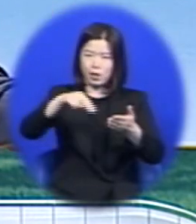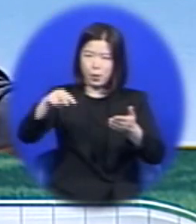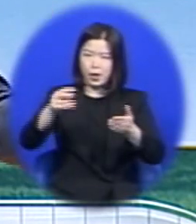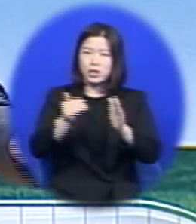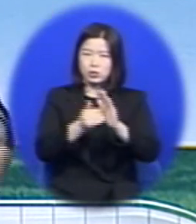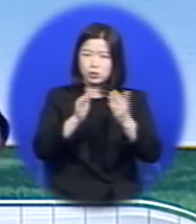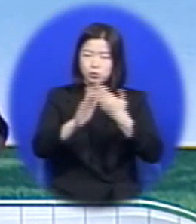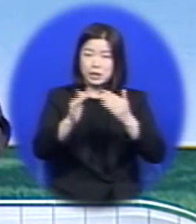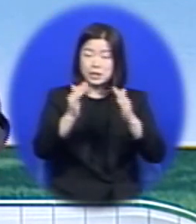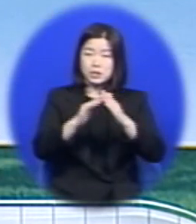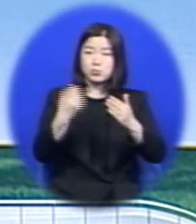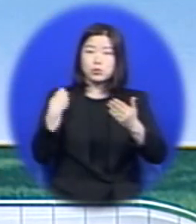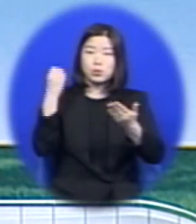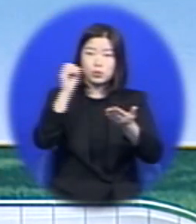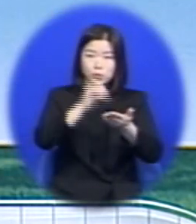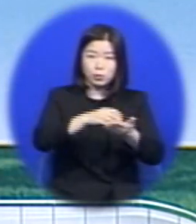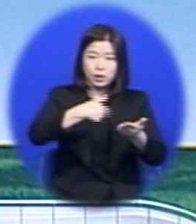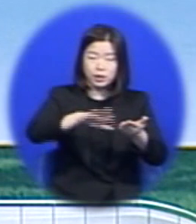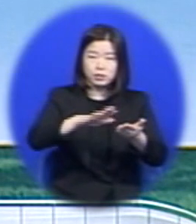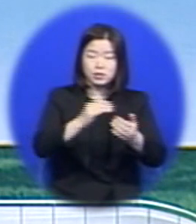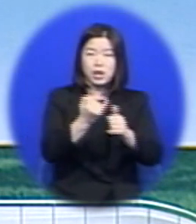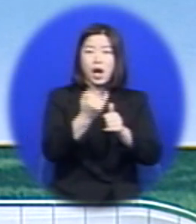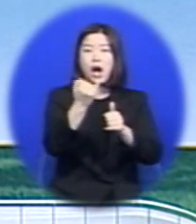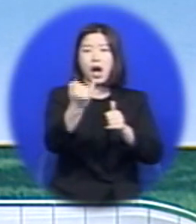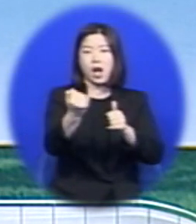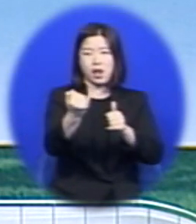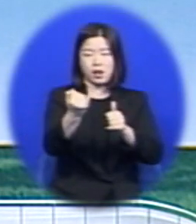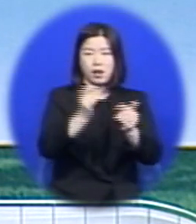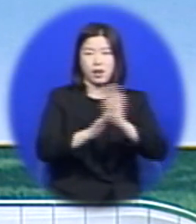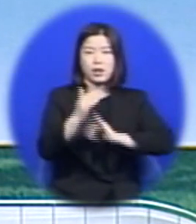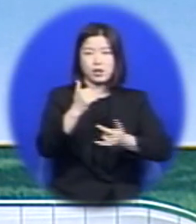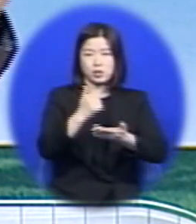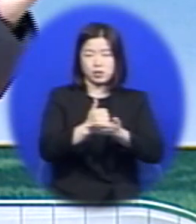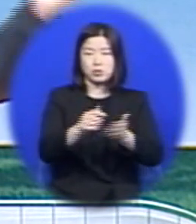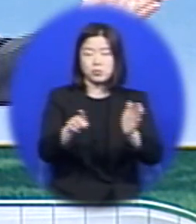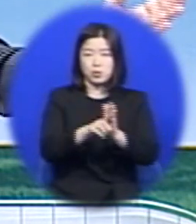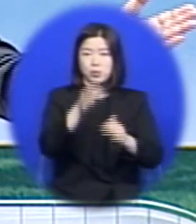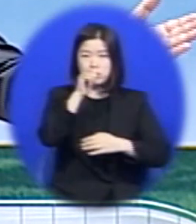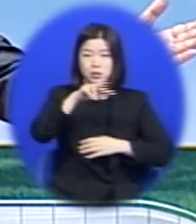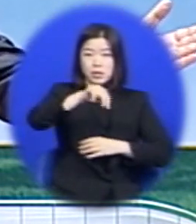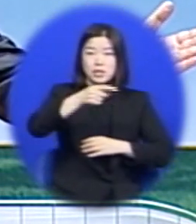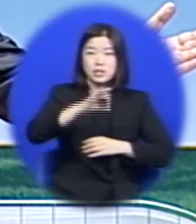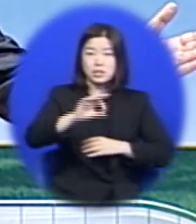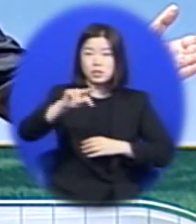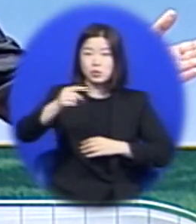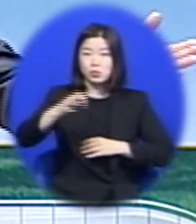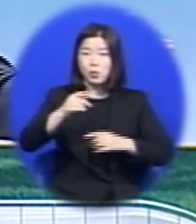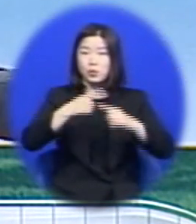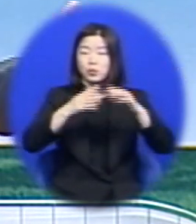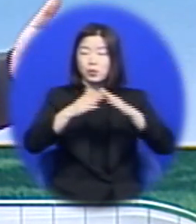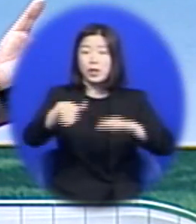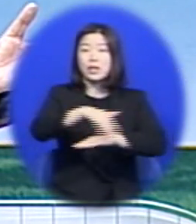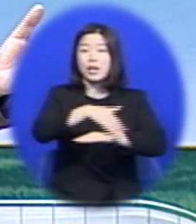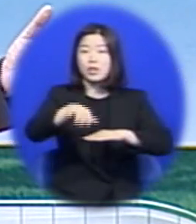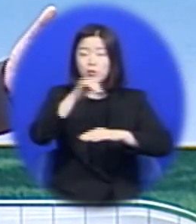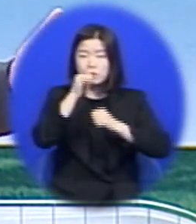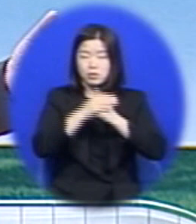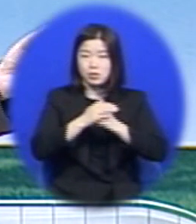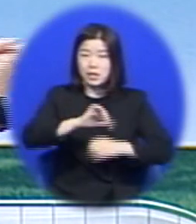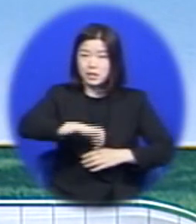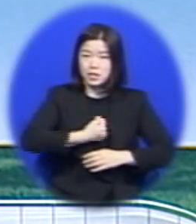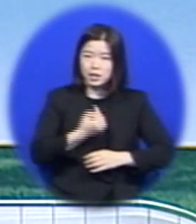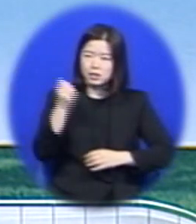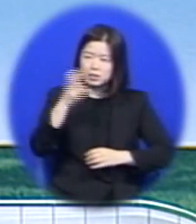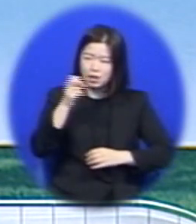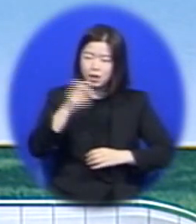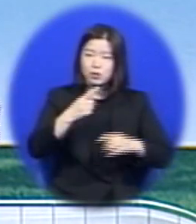집으로 돌아갔더니 아내가 예수를 믿고 있는 거예요. 성동교회를 다니고 있는 겁니다. 그리고 자기를 자꾸